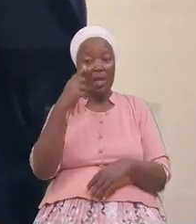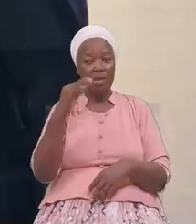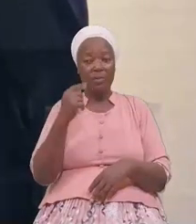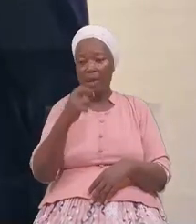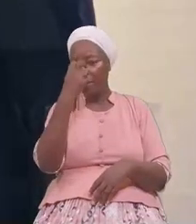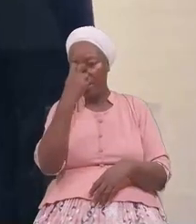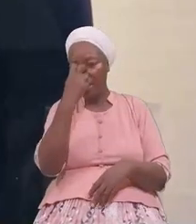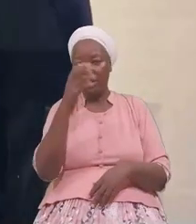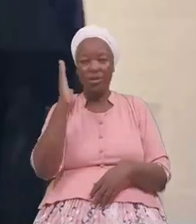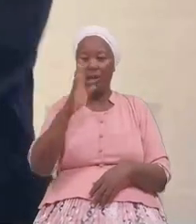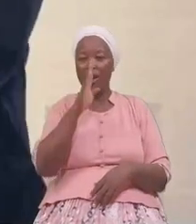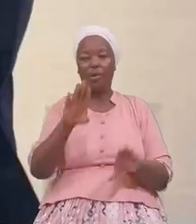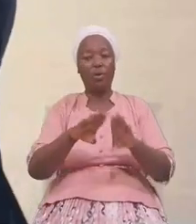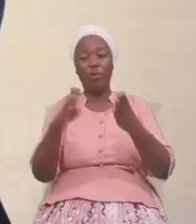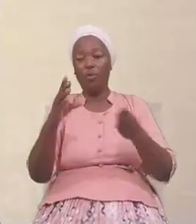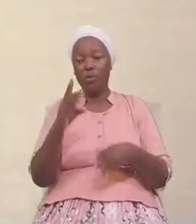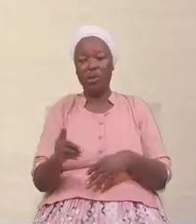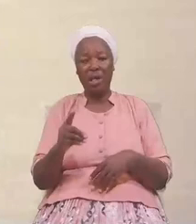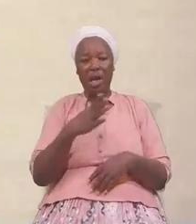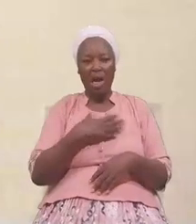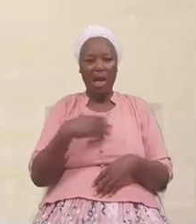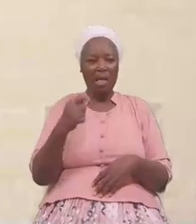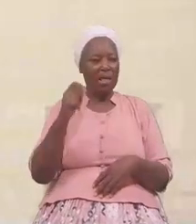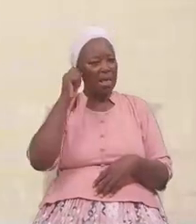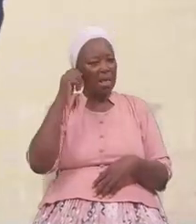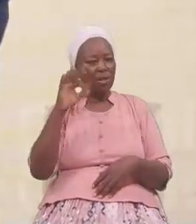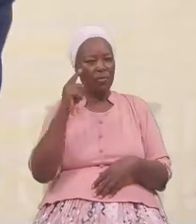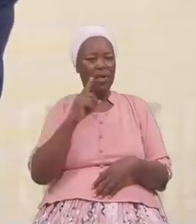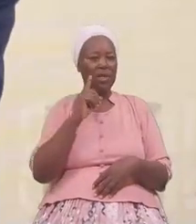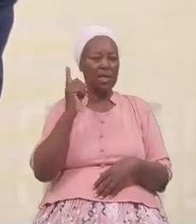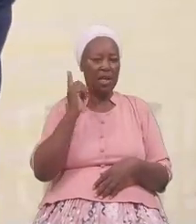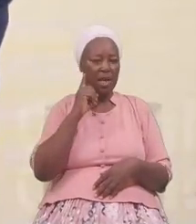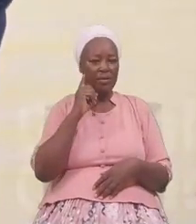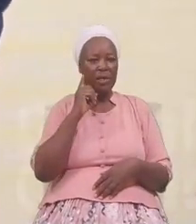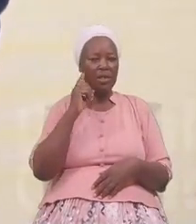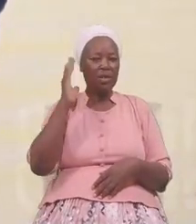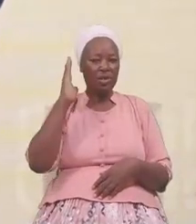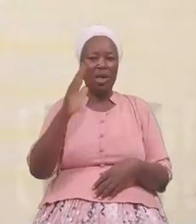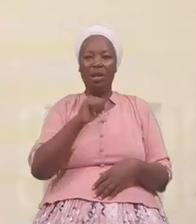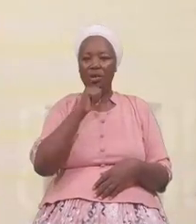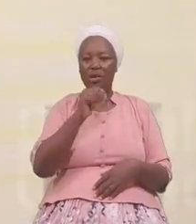s'ouvriront. S'ouvriront les oreilles des sourds.